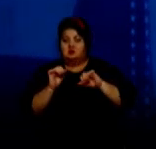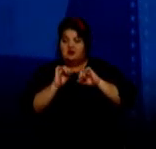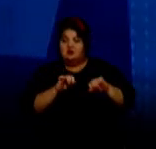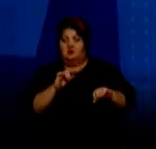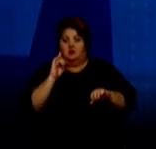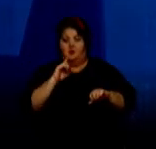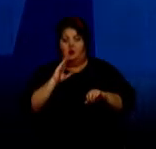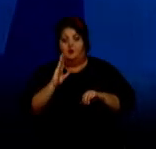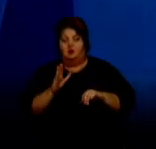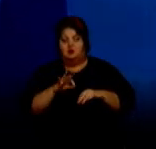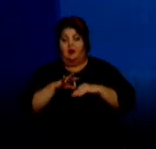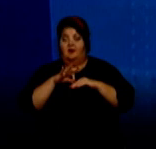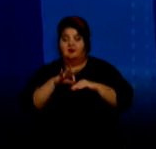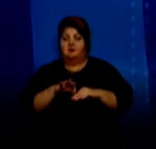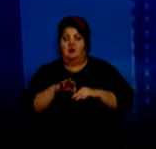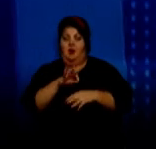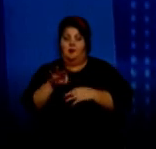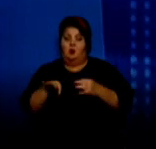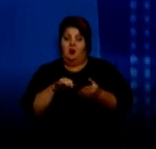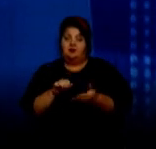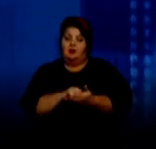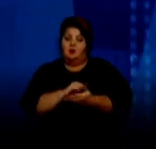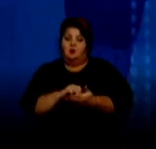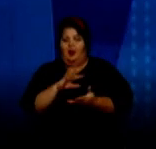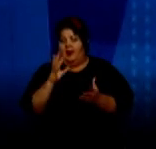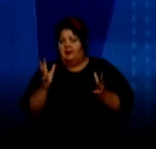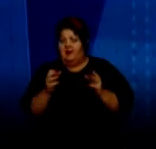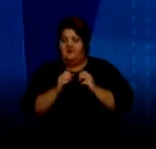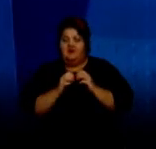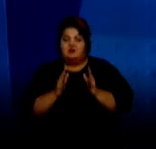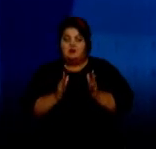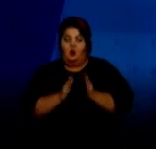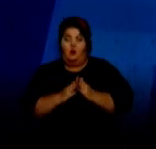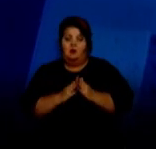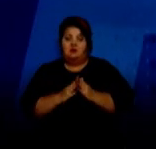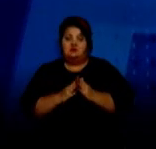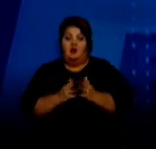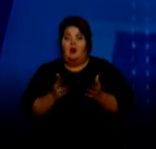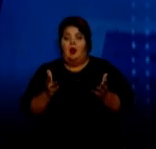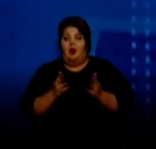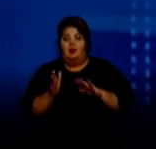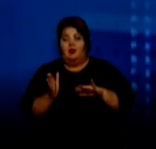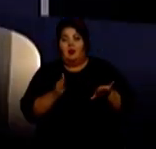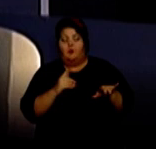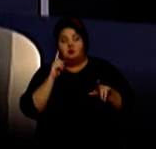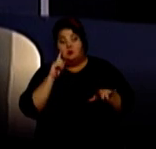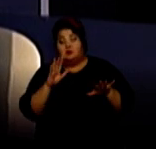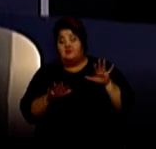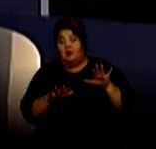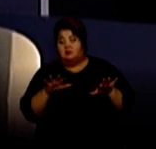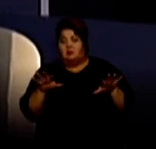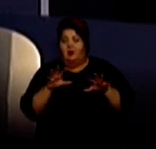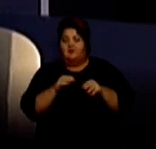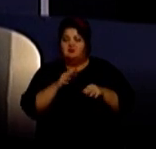буде виконуватись проєктна документація вже на весь комплекс для всієї реставрації. Але потім, зваживши всі